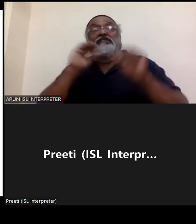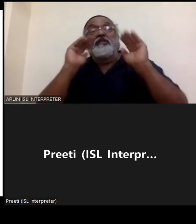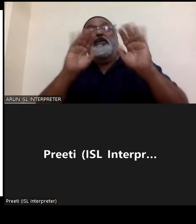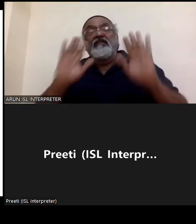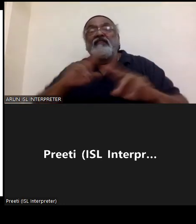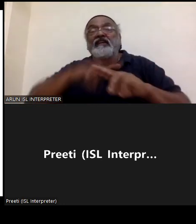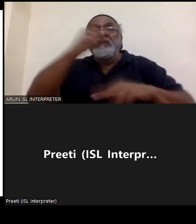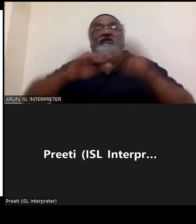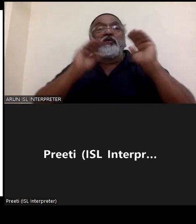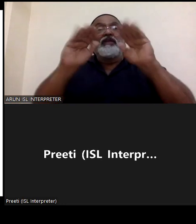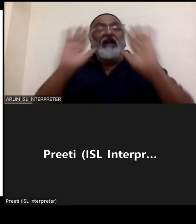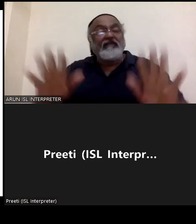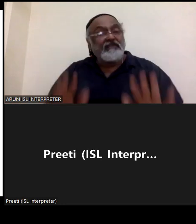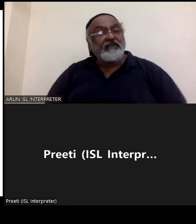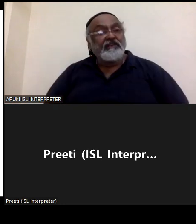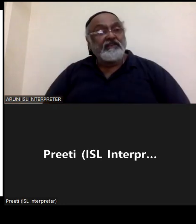के लिए,